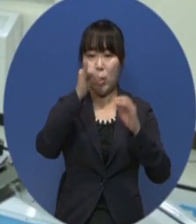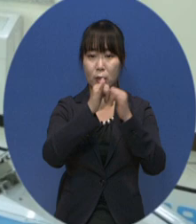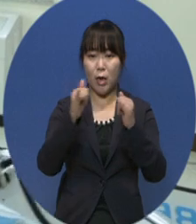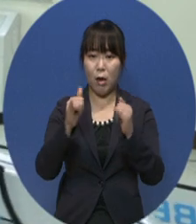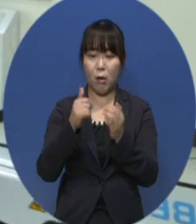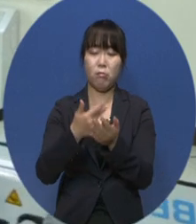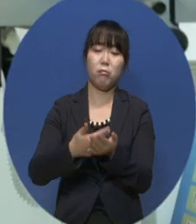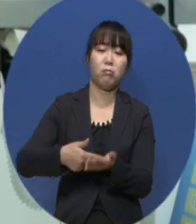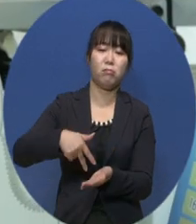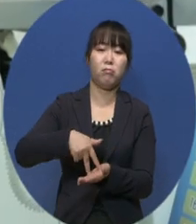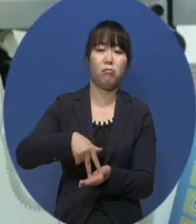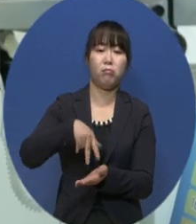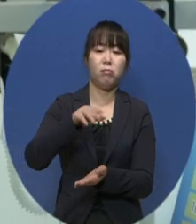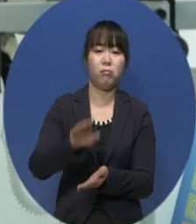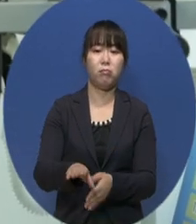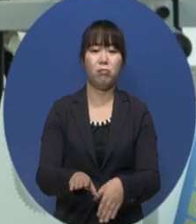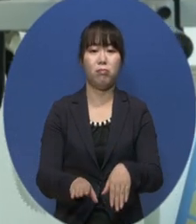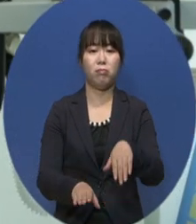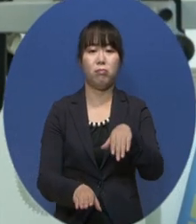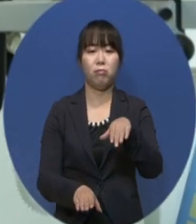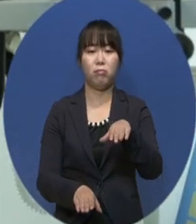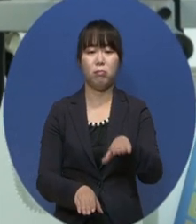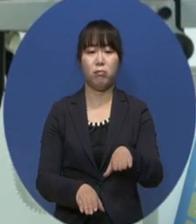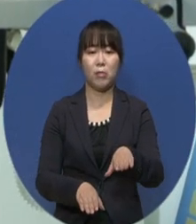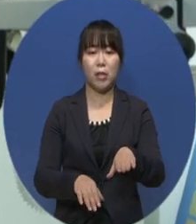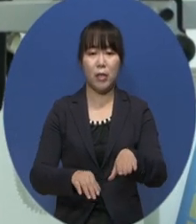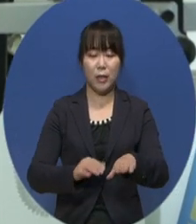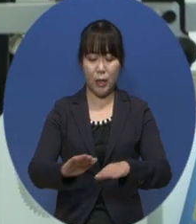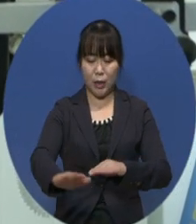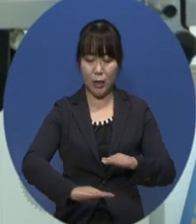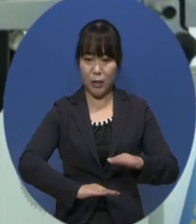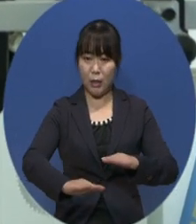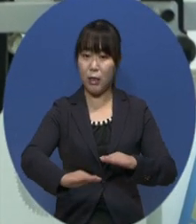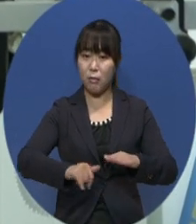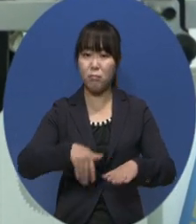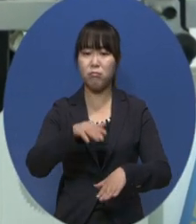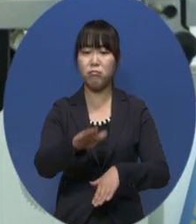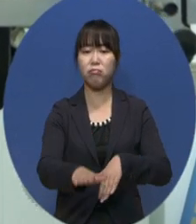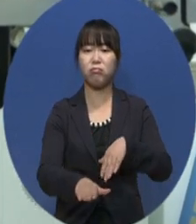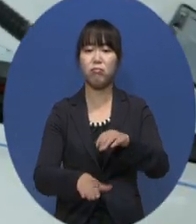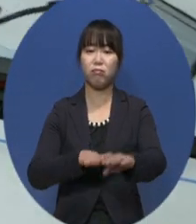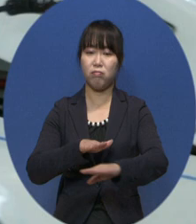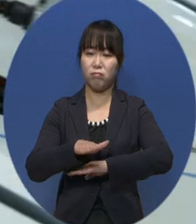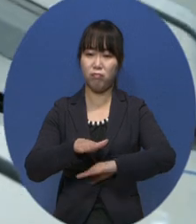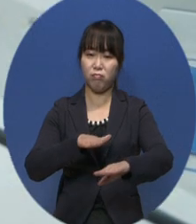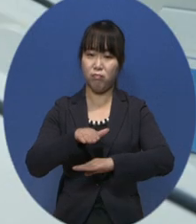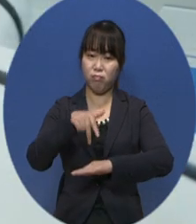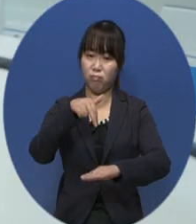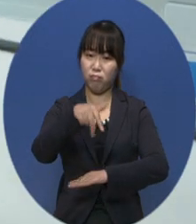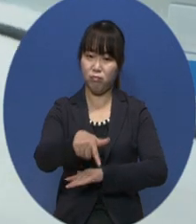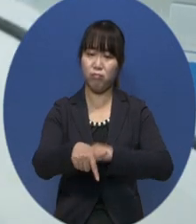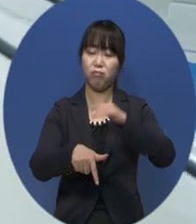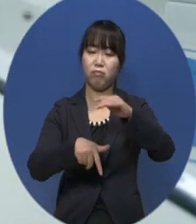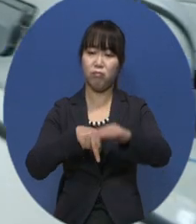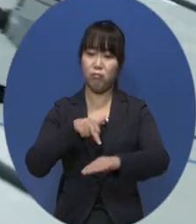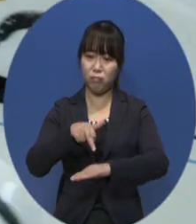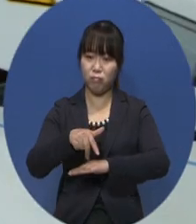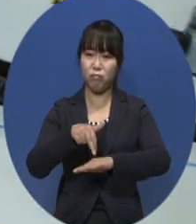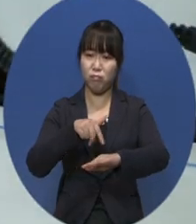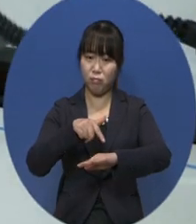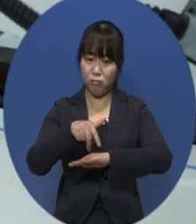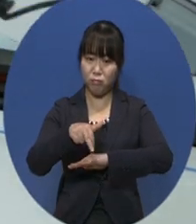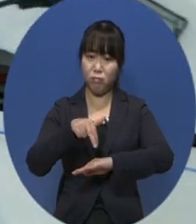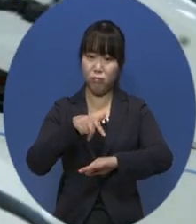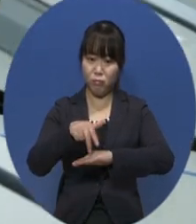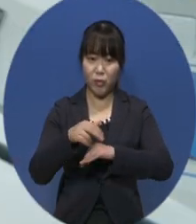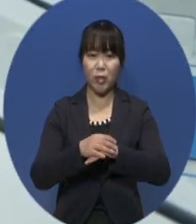걷는 로봇이 있는데요. 그 트레드밀 같은 데 위에서 하는 건데 그게 이제 전 세계 판매 1위가 스위스의 그 로코멧이라는